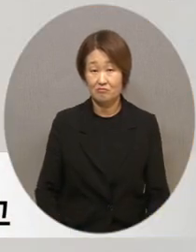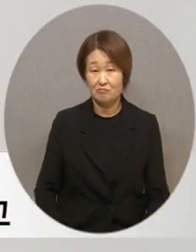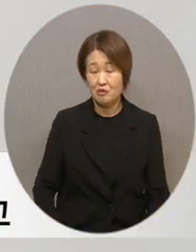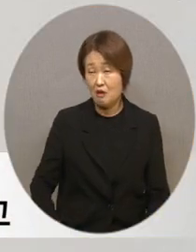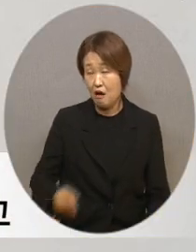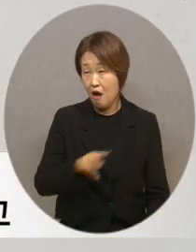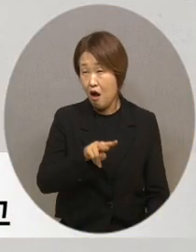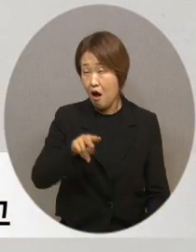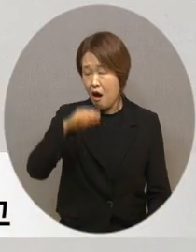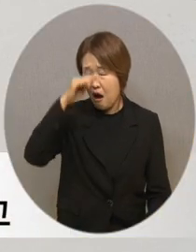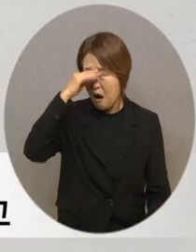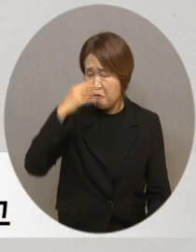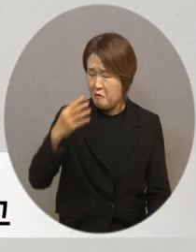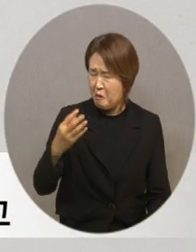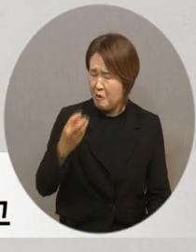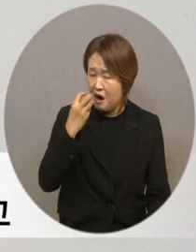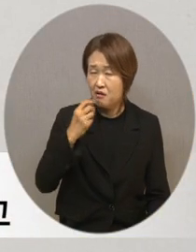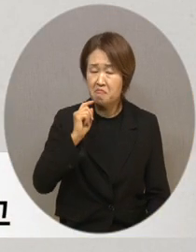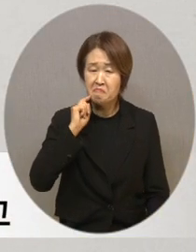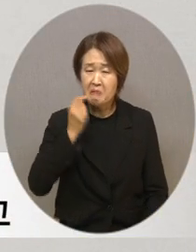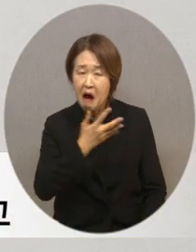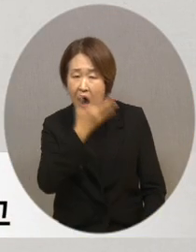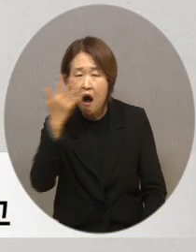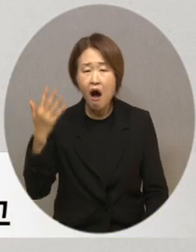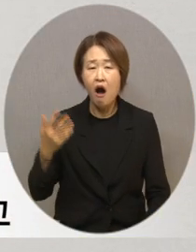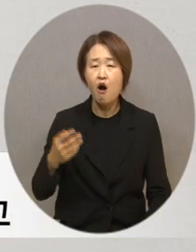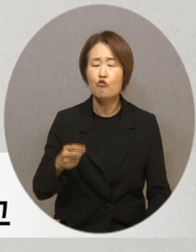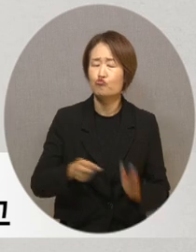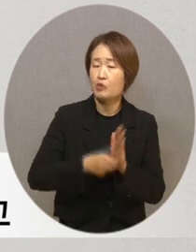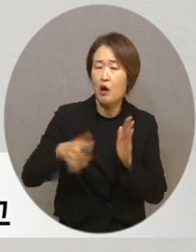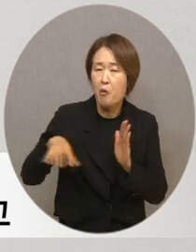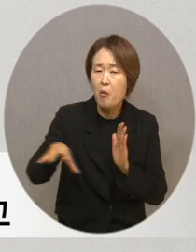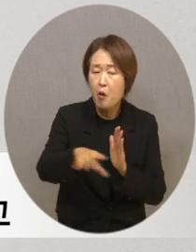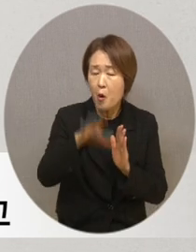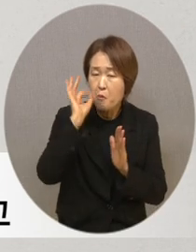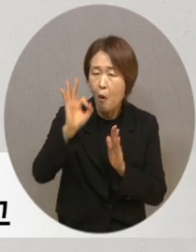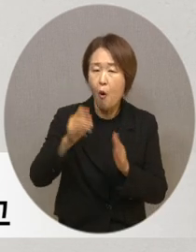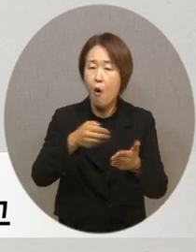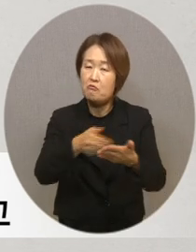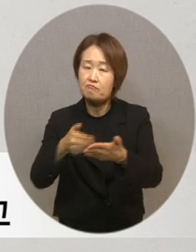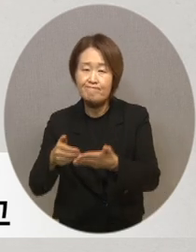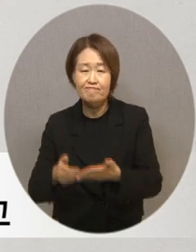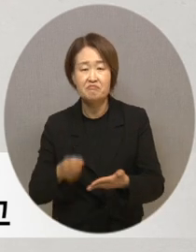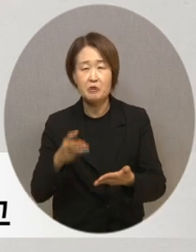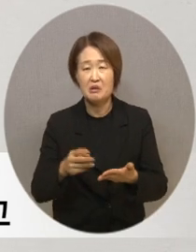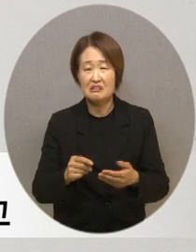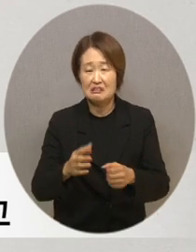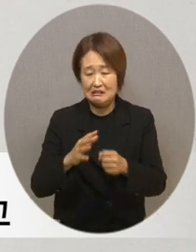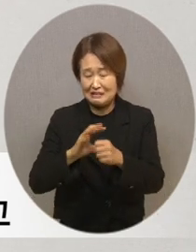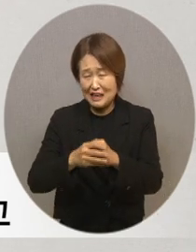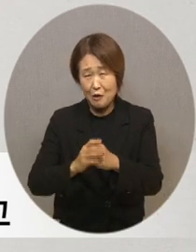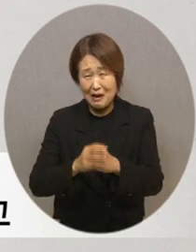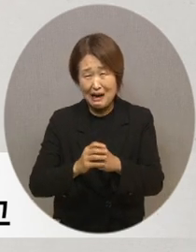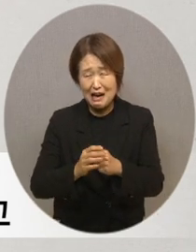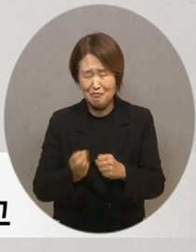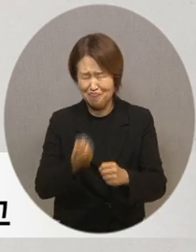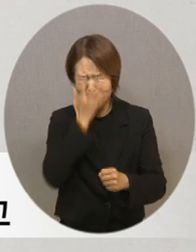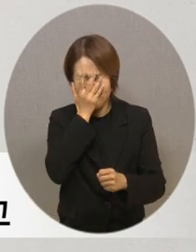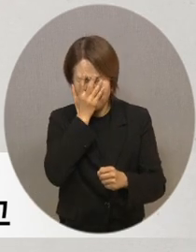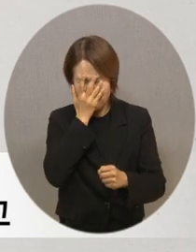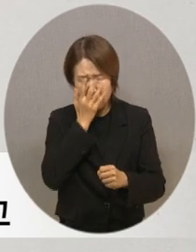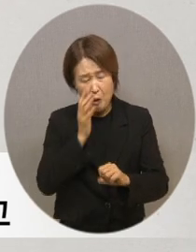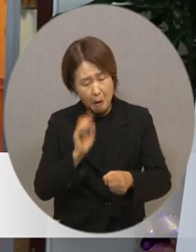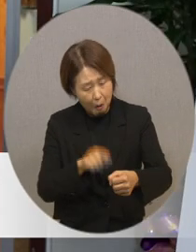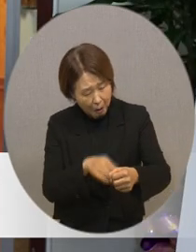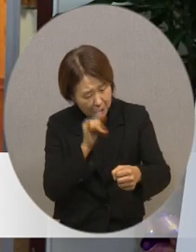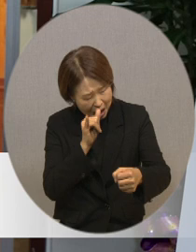보고 아름다운 모습을 보고 소재로 삼기도 하고 마트에서 산 못난이 사과가 냉장고 안에서 시들어서 굴러다니는